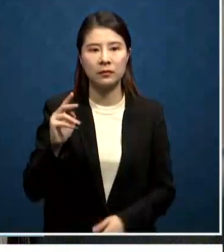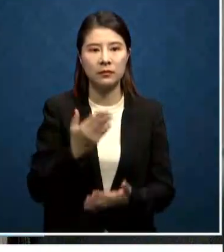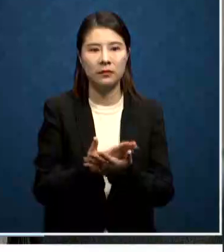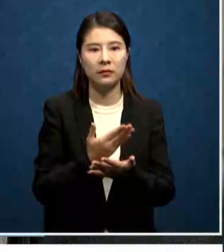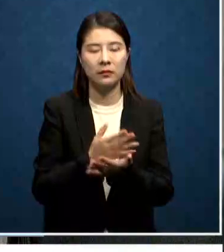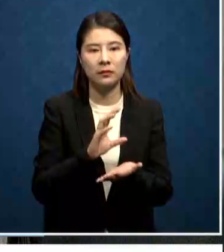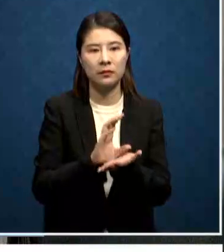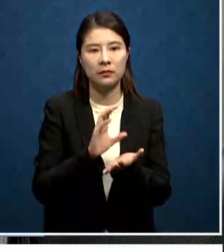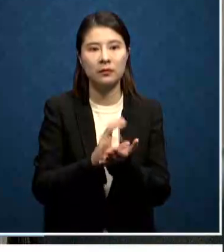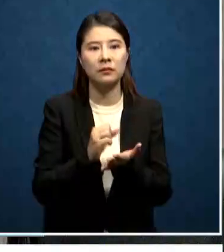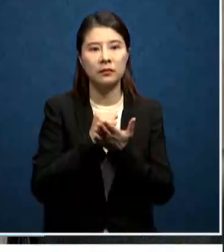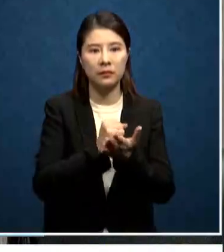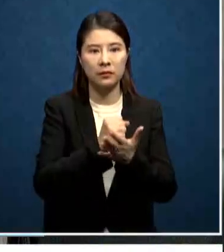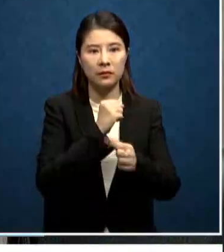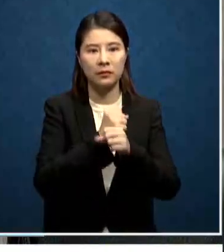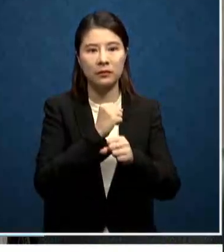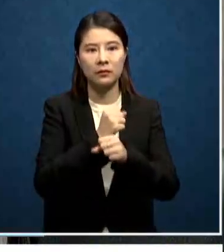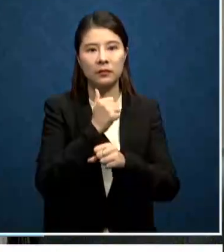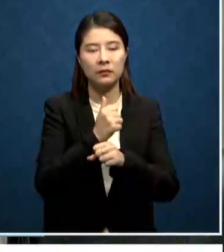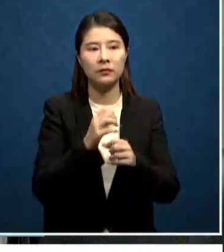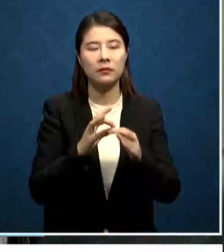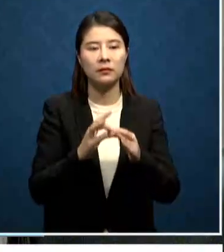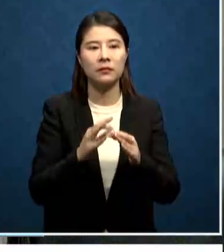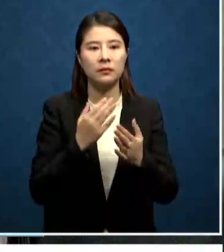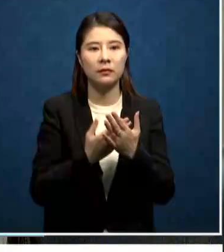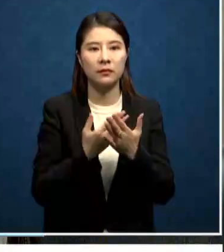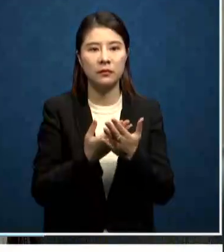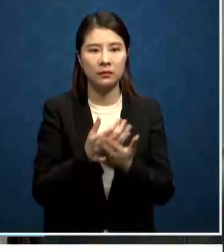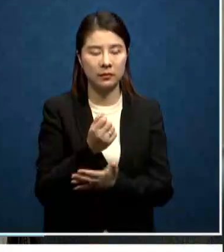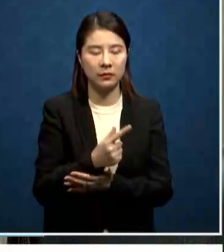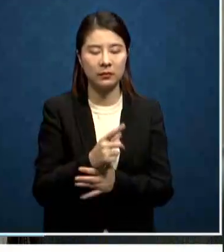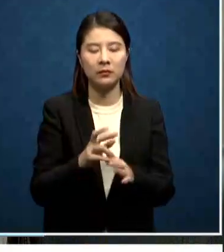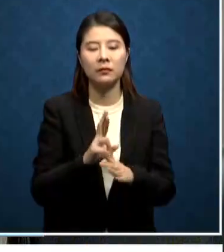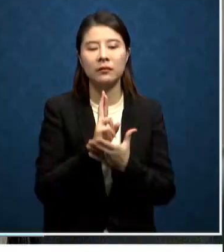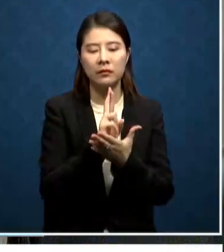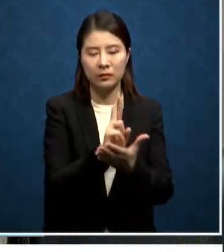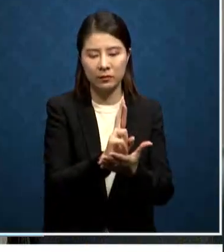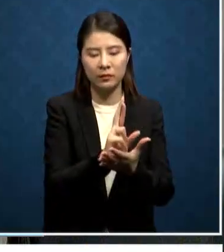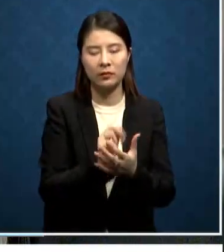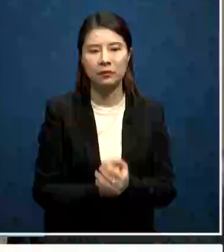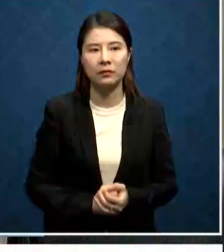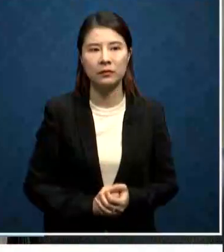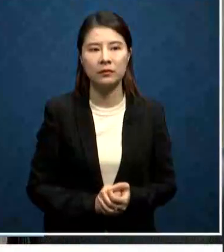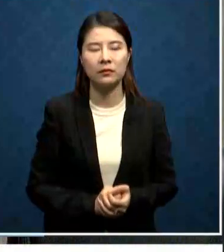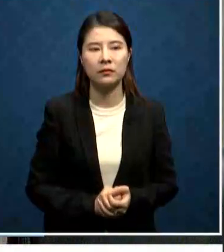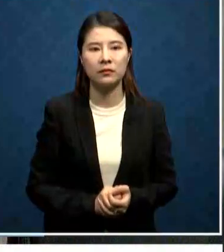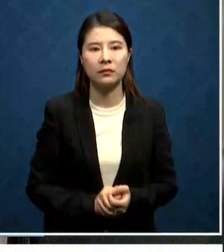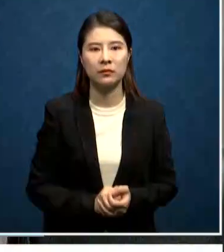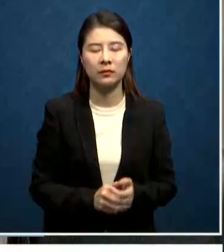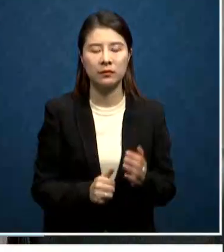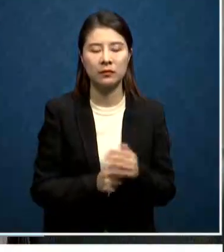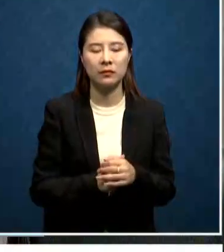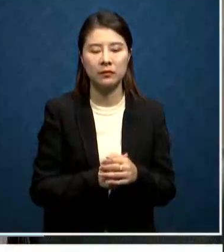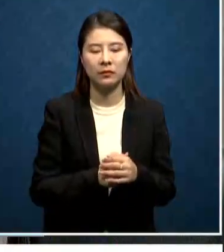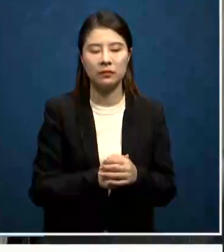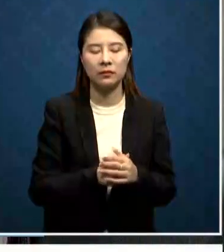งนี้ก็จะช่วยได้เยอะนะครับเช่นว่าการชดเชยการให้เงินรางวัลนะครับหรือการช่วยแก้ต่าง